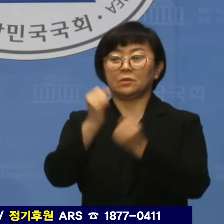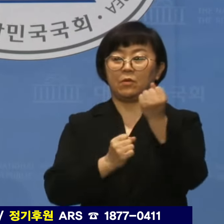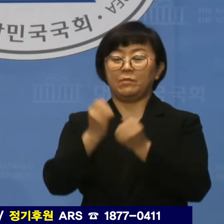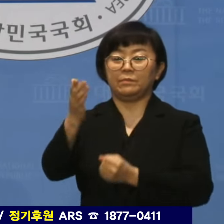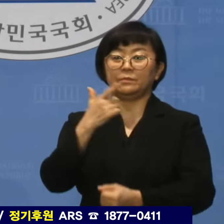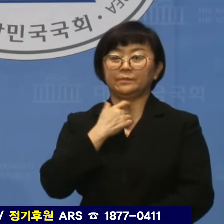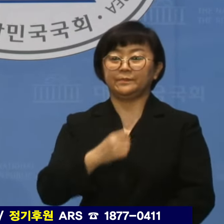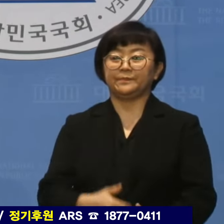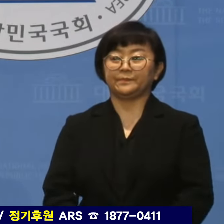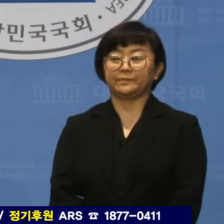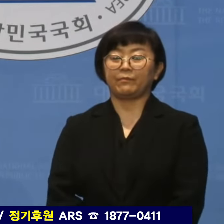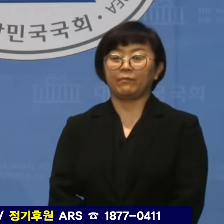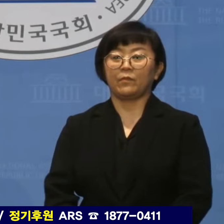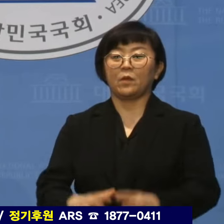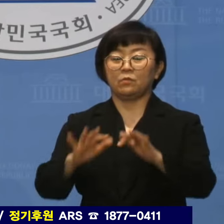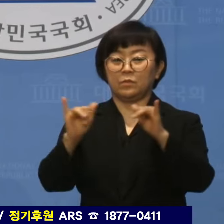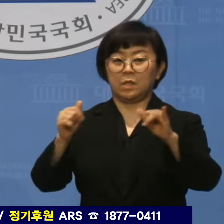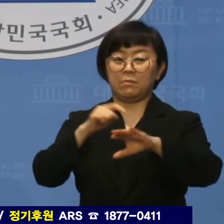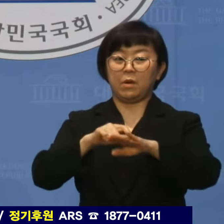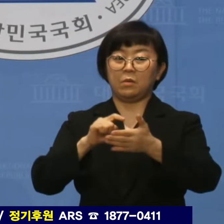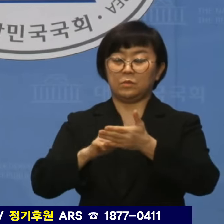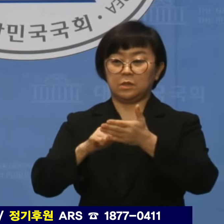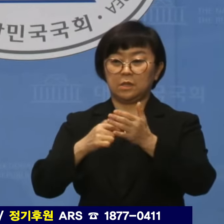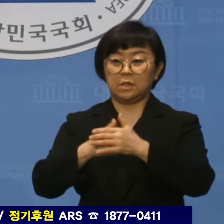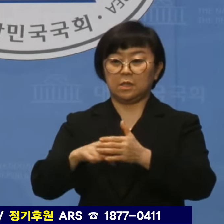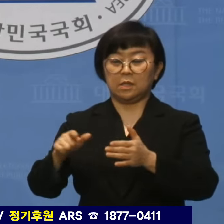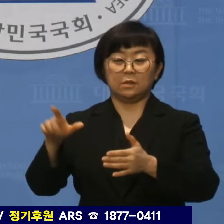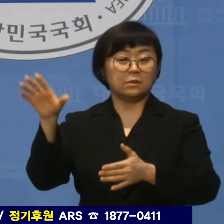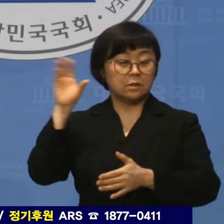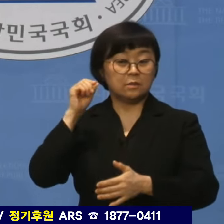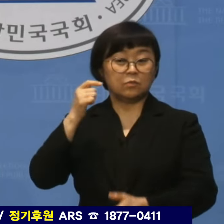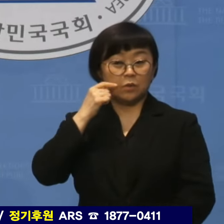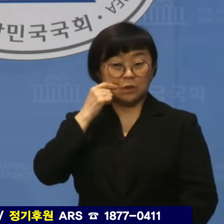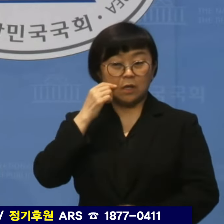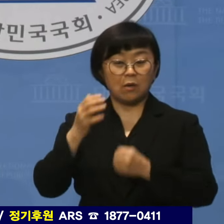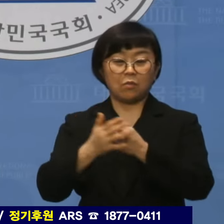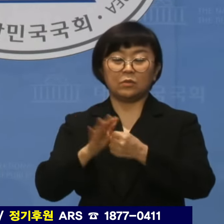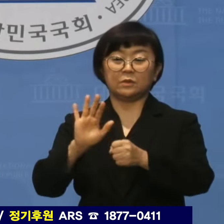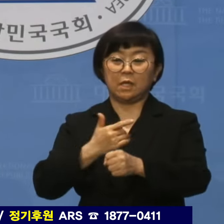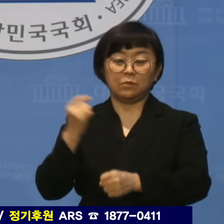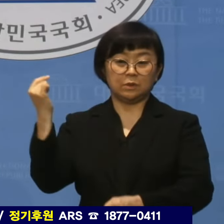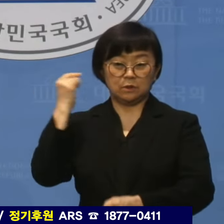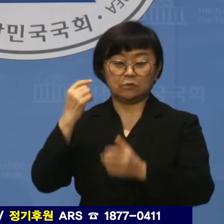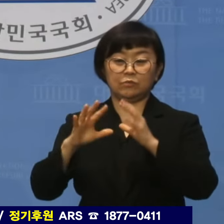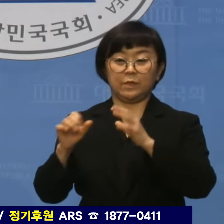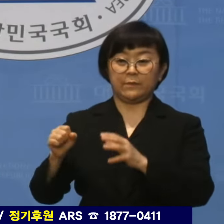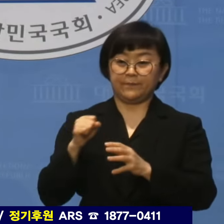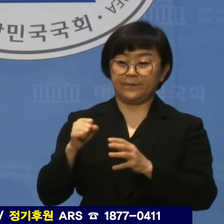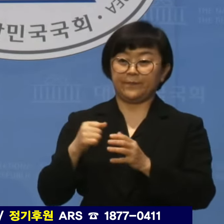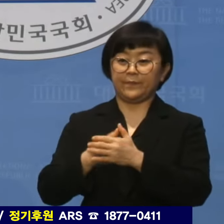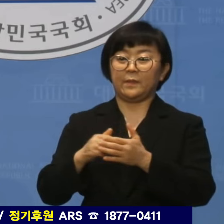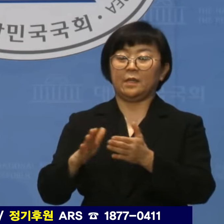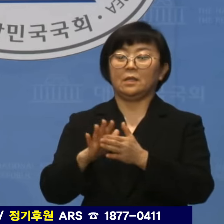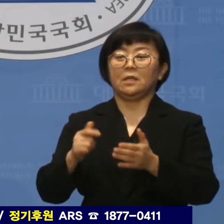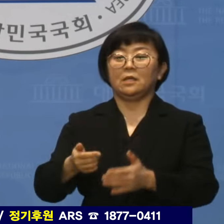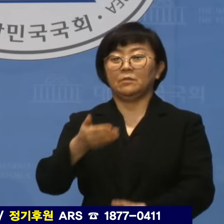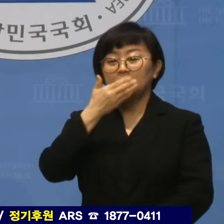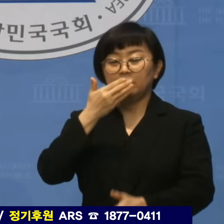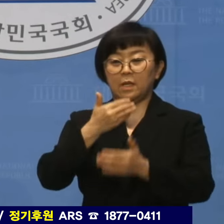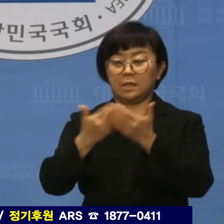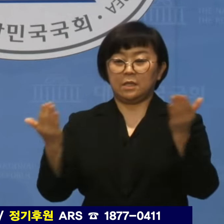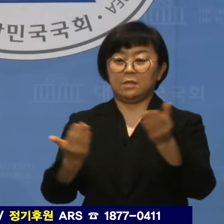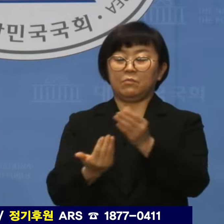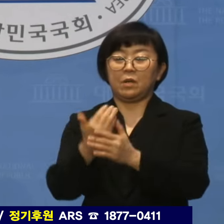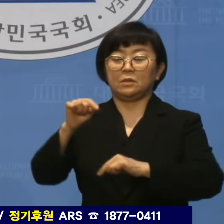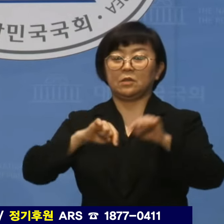더 드리겠습니다. 민심을 곧이곧대로 듣지 못하고 왜곡해 듣는 국민의힘이 입틀막